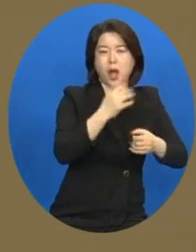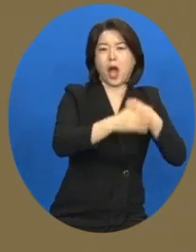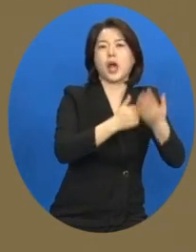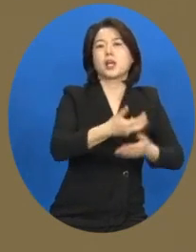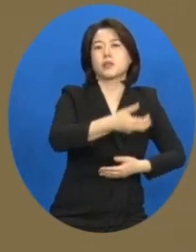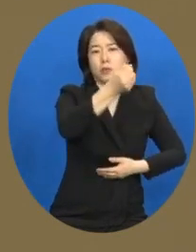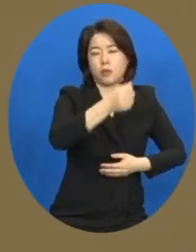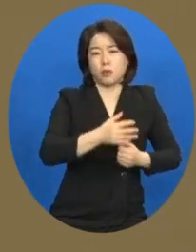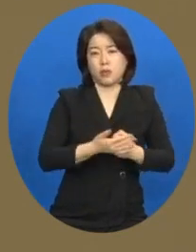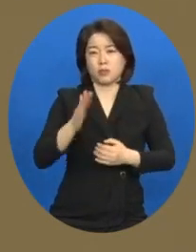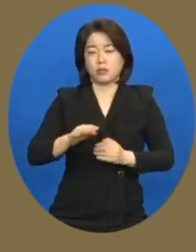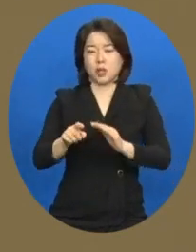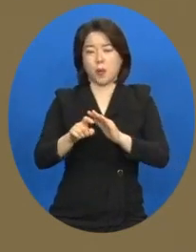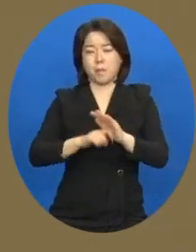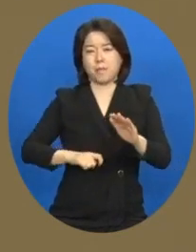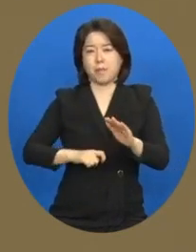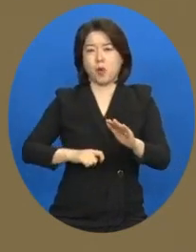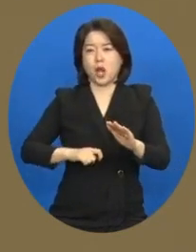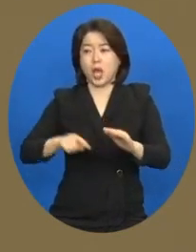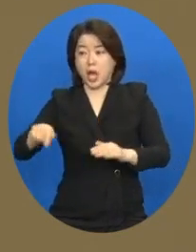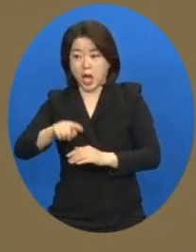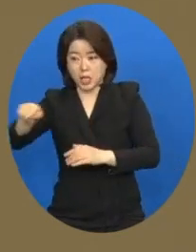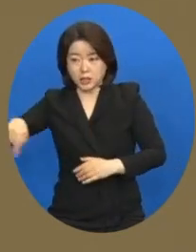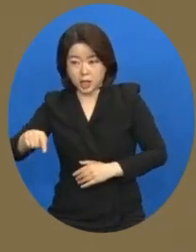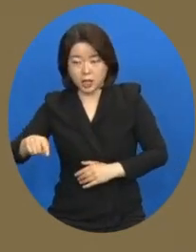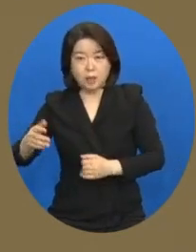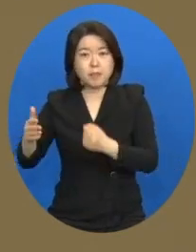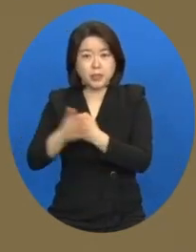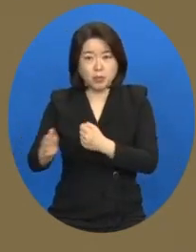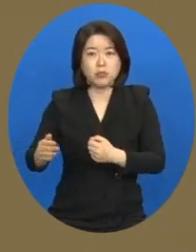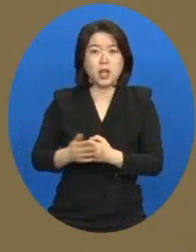아간만 죽은 거예요. 온 가족 친척 다 죽었습니다.